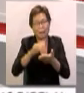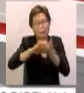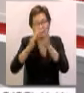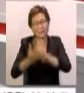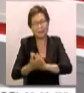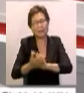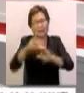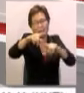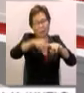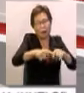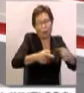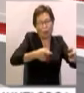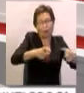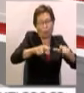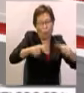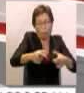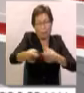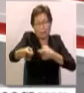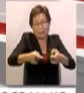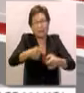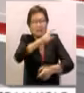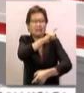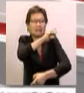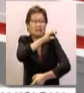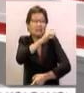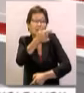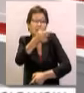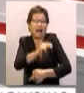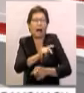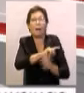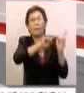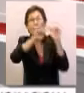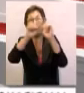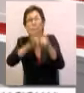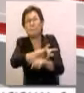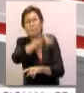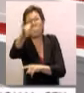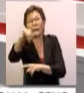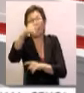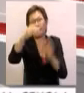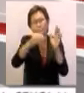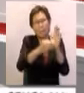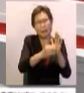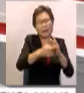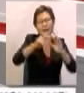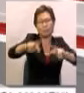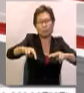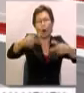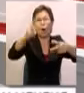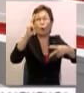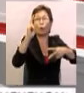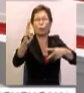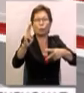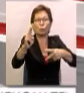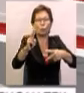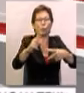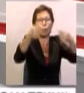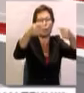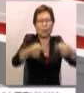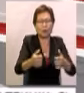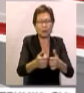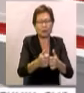menjadi sandaran skuad kendalian Tan Cheng Ho yang bertandang ke Bangkok bagi perlawanan separuh akhir kedua Piala AFF Suzuki menentang Thailand